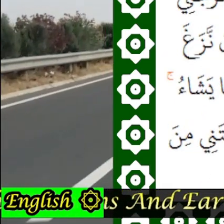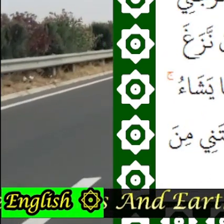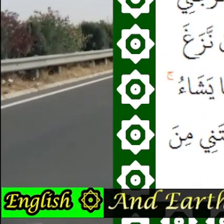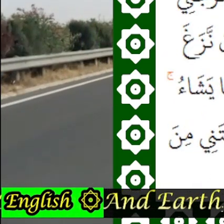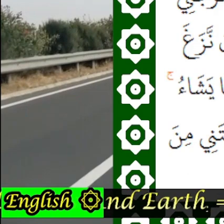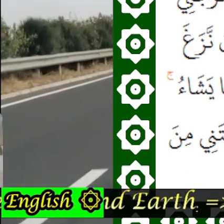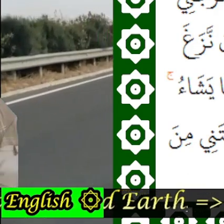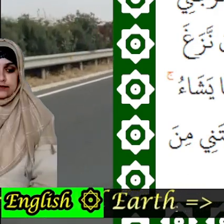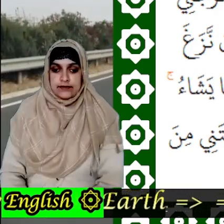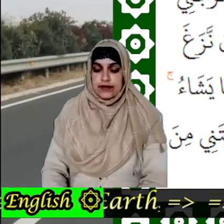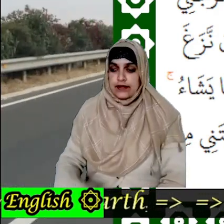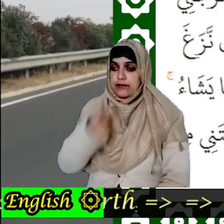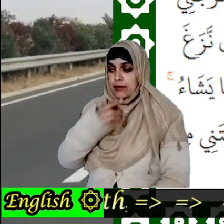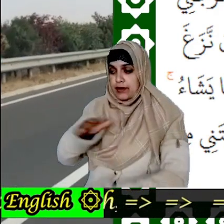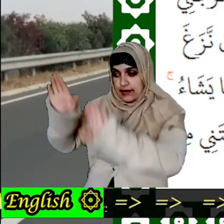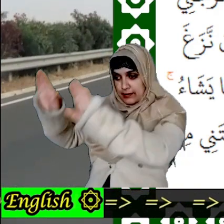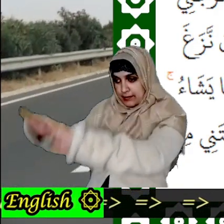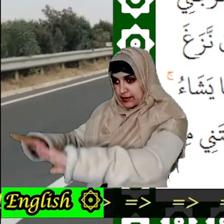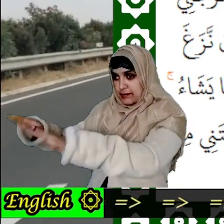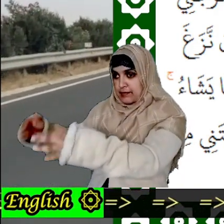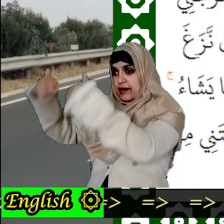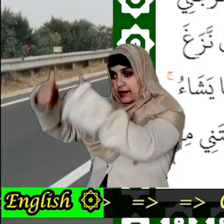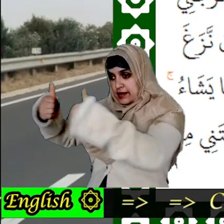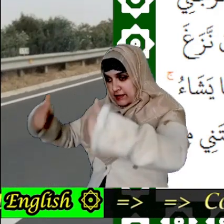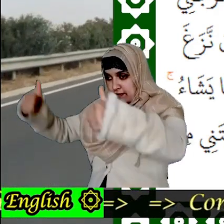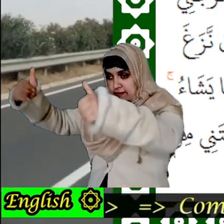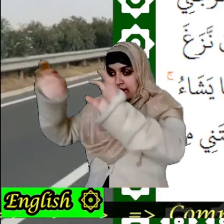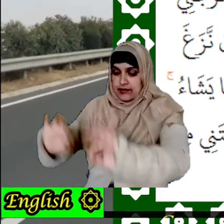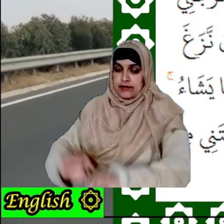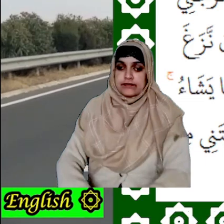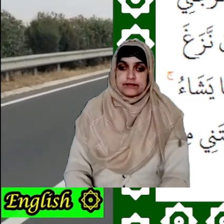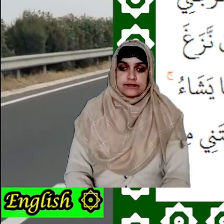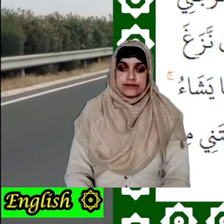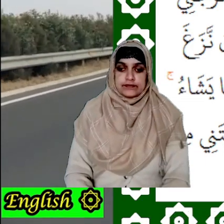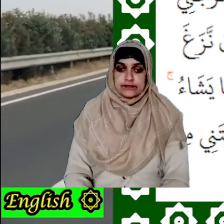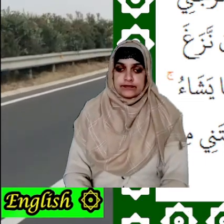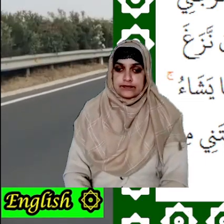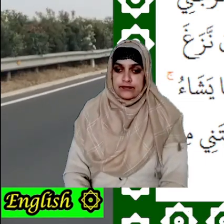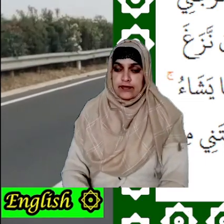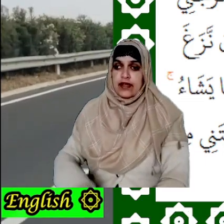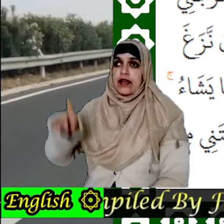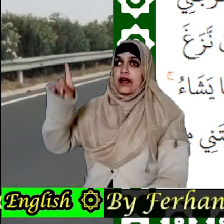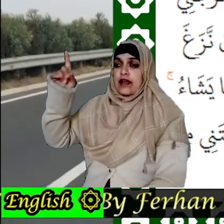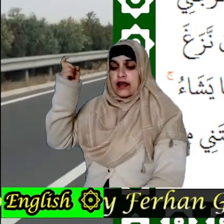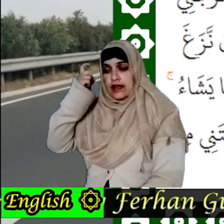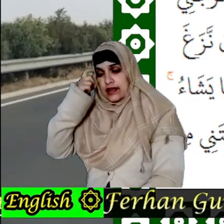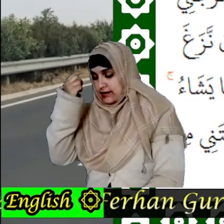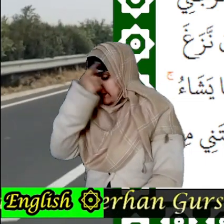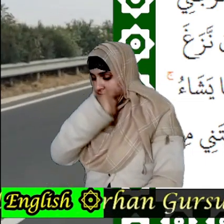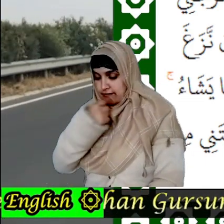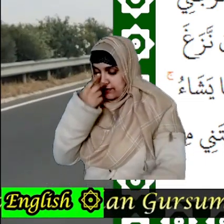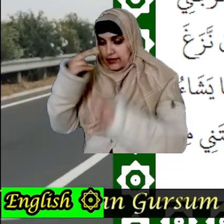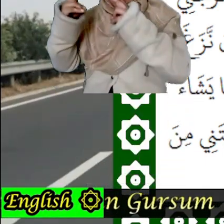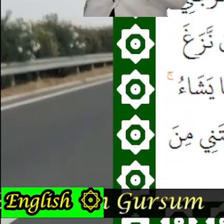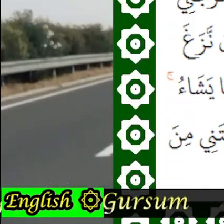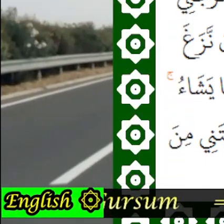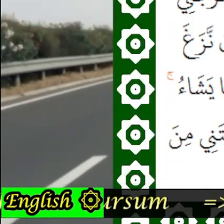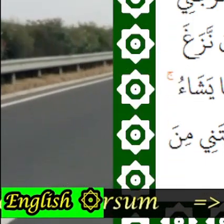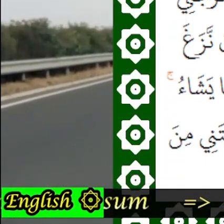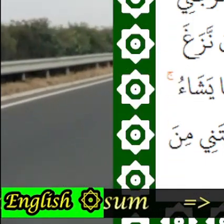الحكيم ربي نقيس أقم بيخو وجعاني ورفع أبويه على